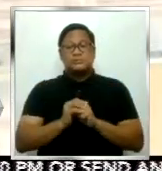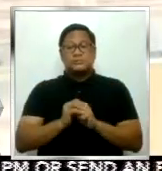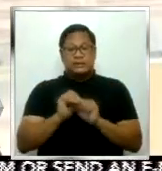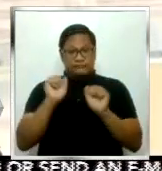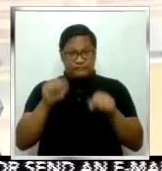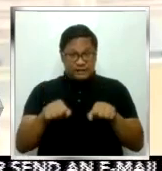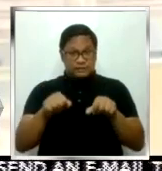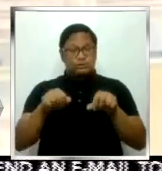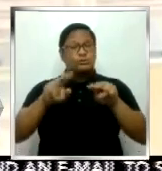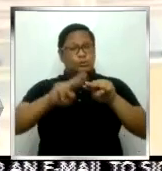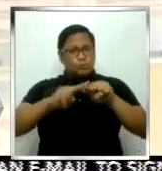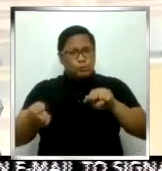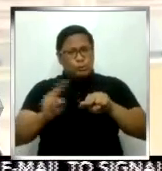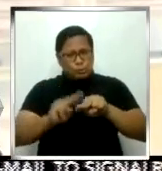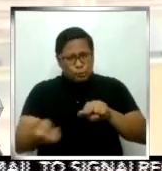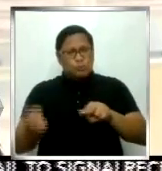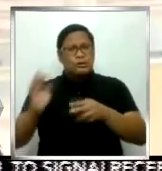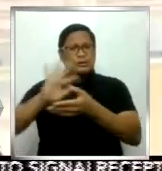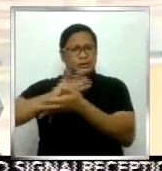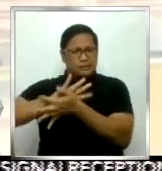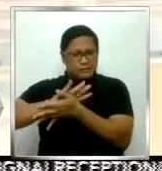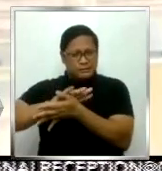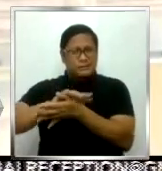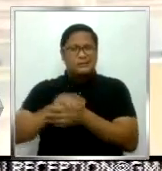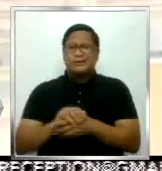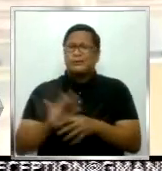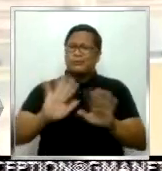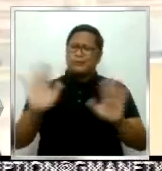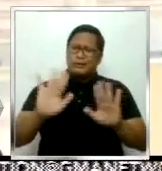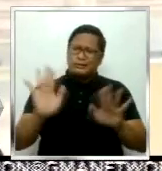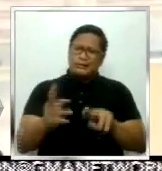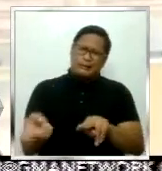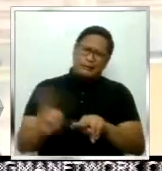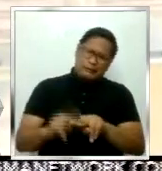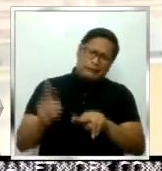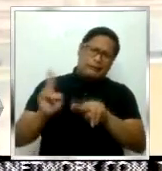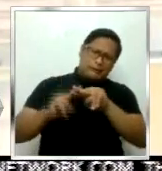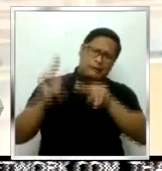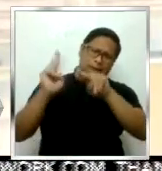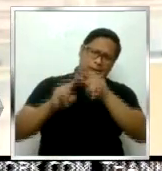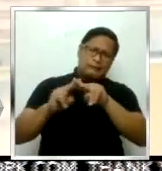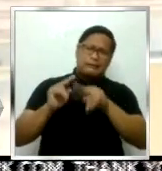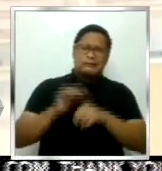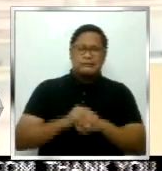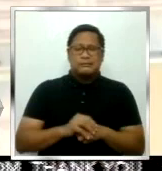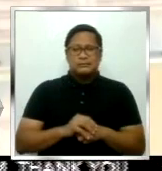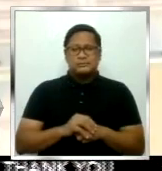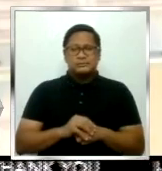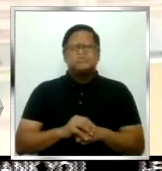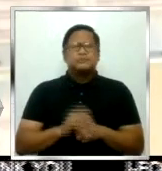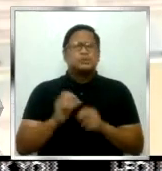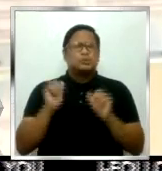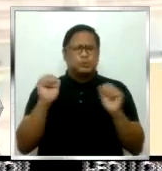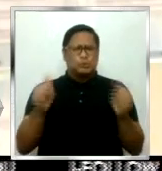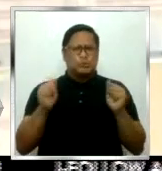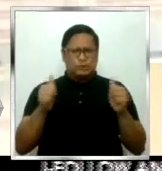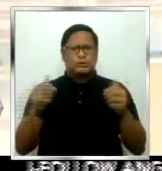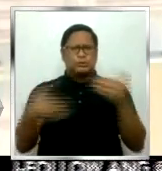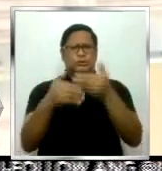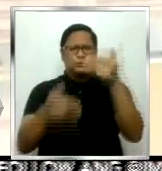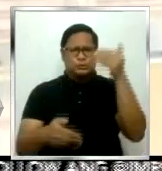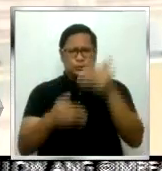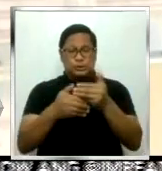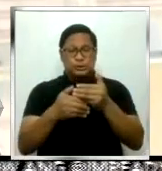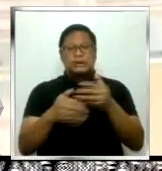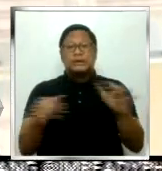yung cases at hindi na po madagdagan yung number, okay lang po sa amin. And even yung